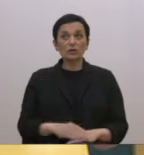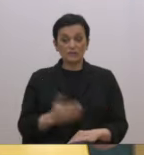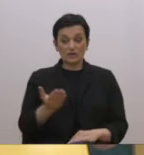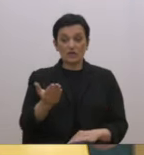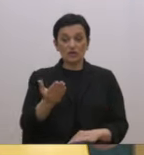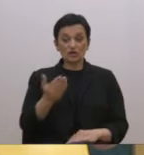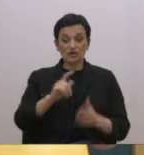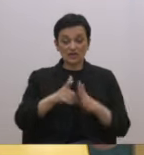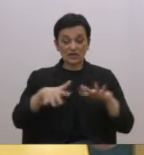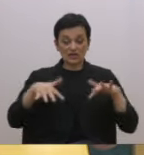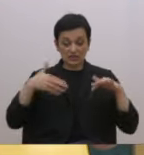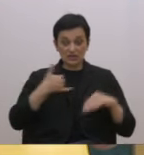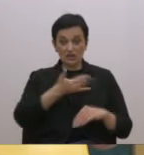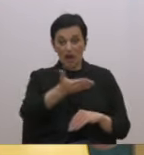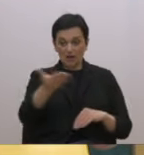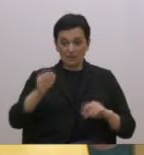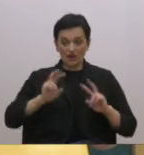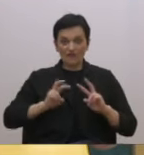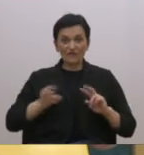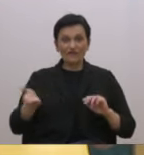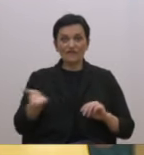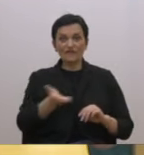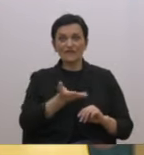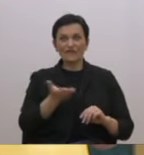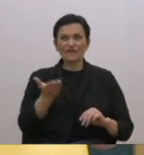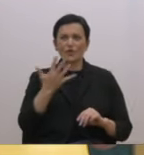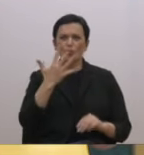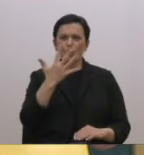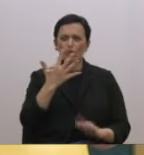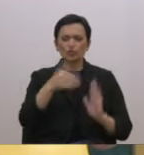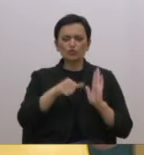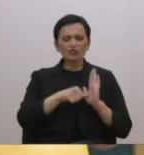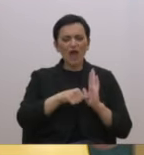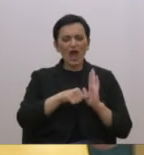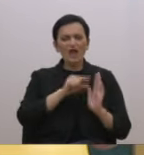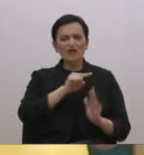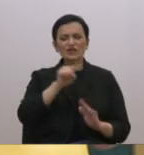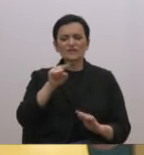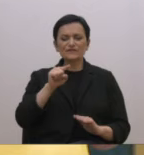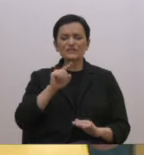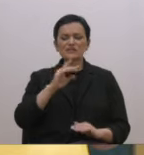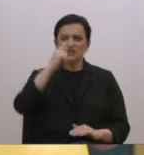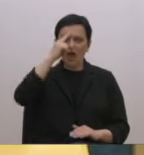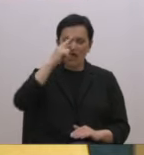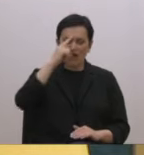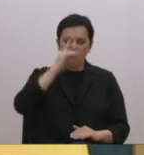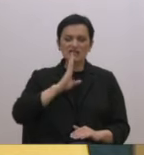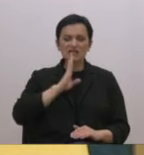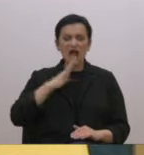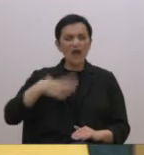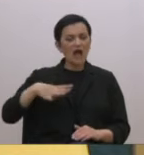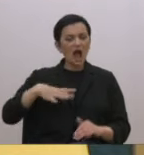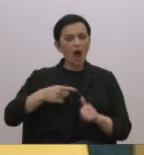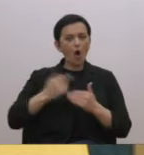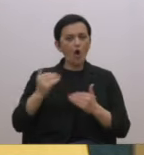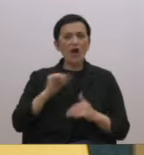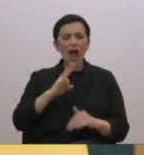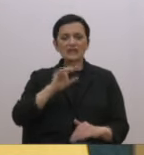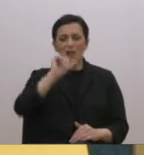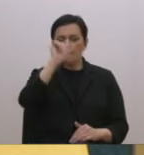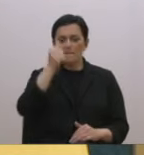აგერ აი დარბაში შედვართ, ხო? ალბათ ერთი 5-6 კაცს და ქალს ქვია ქართული სახელი. დანარჩენი ქვია ან